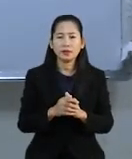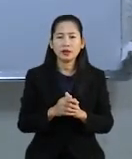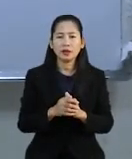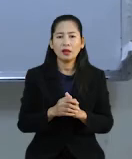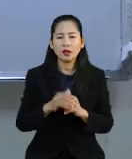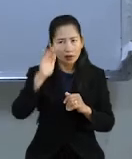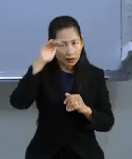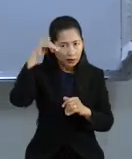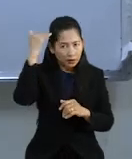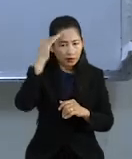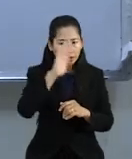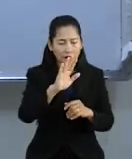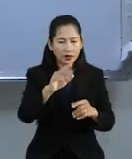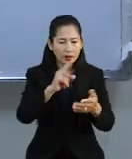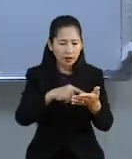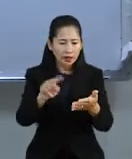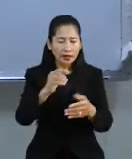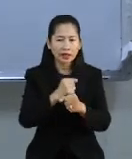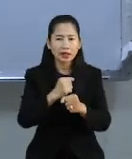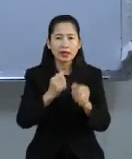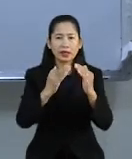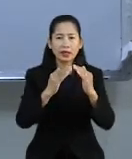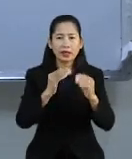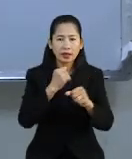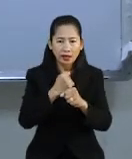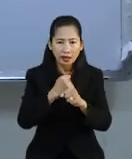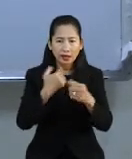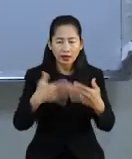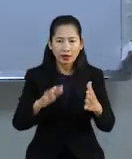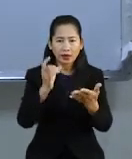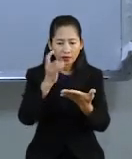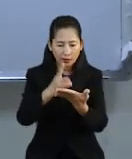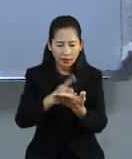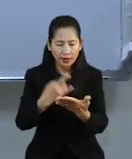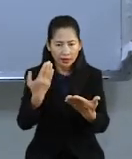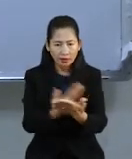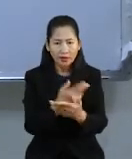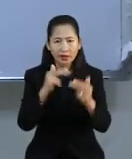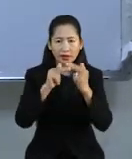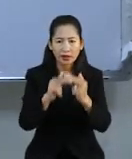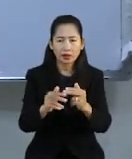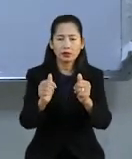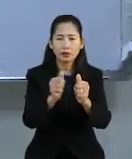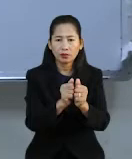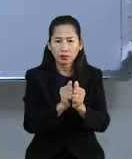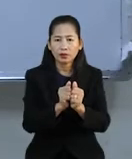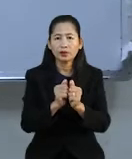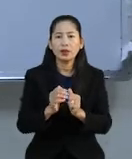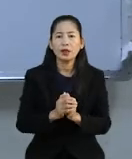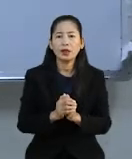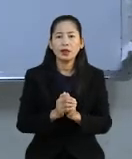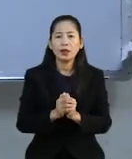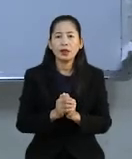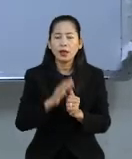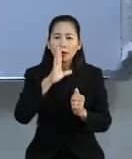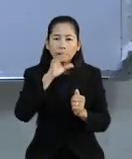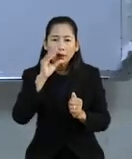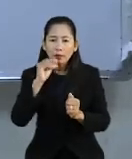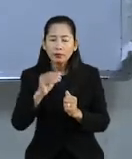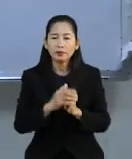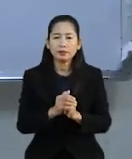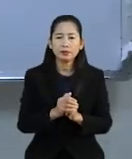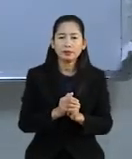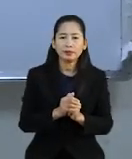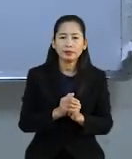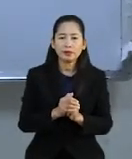Cô tha sân khâm là cô bán cài kệ ca rực rõ là hả ấy. Chà, anh chăng mà đến thăm mây rồi bảo dân cư tiện tôn chùm mùi nâng. Ca nị dây.